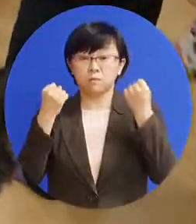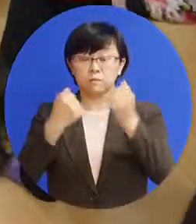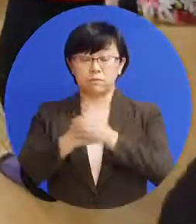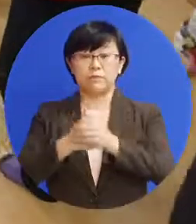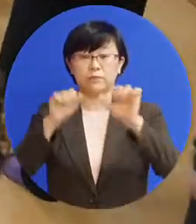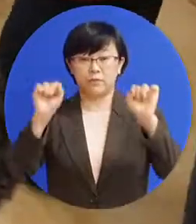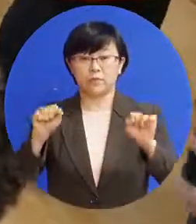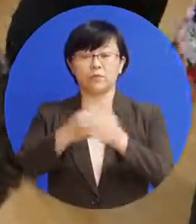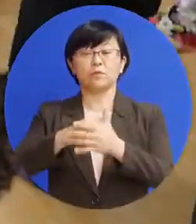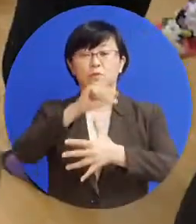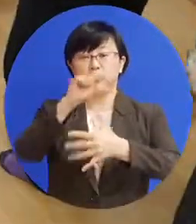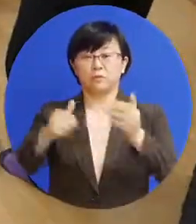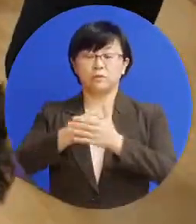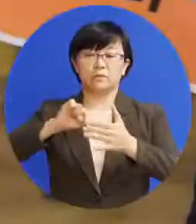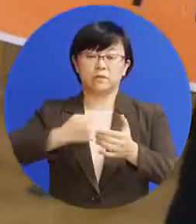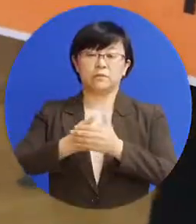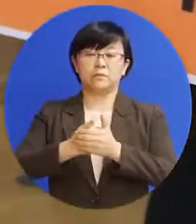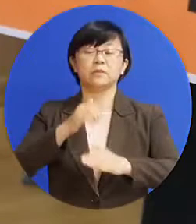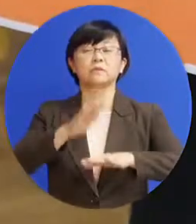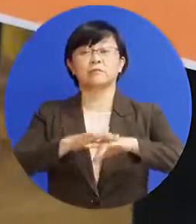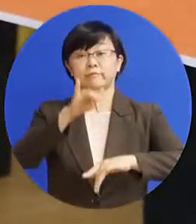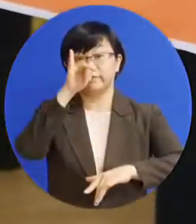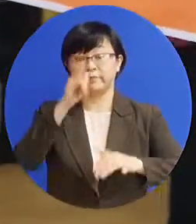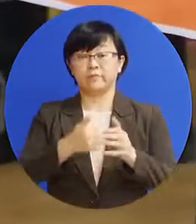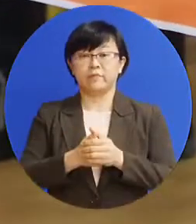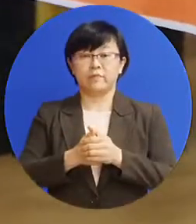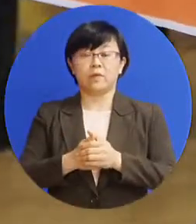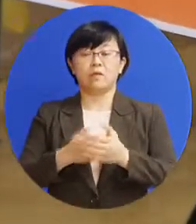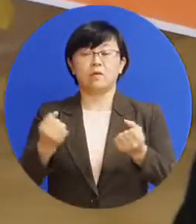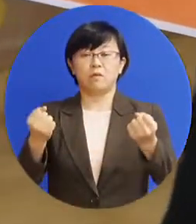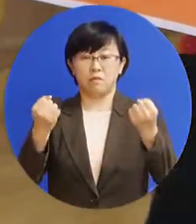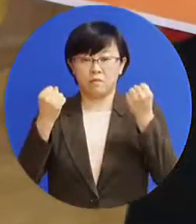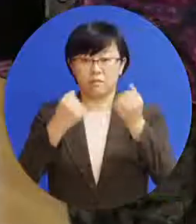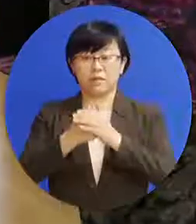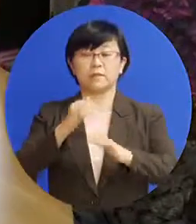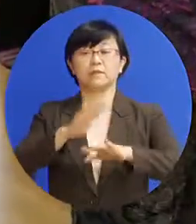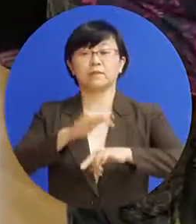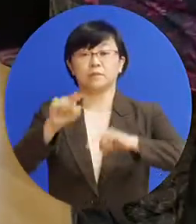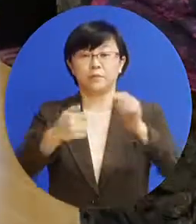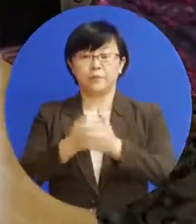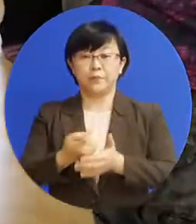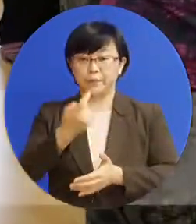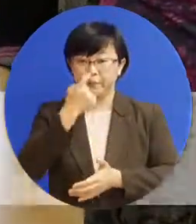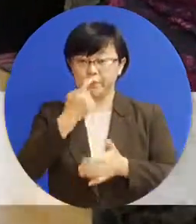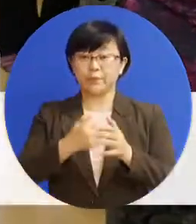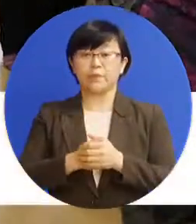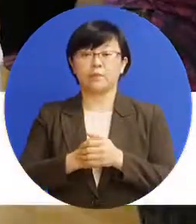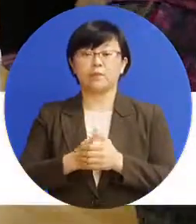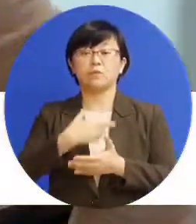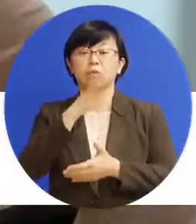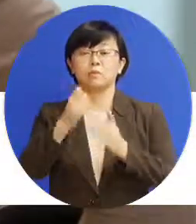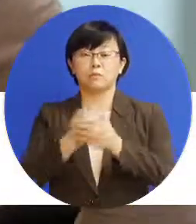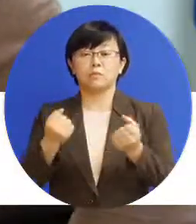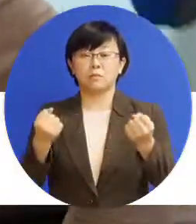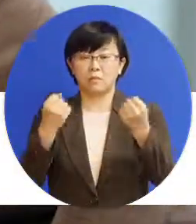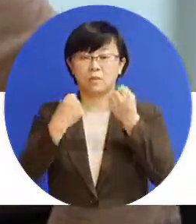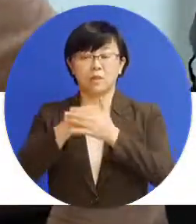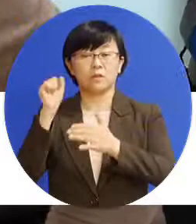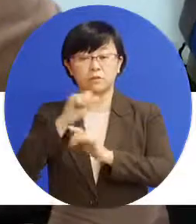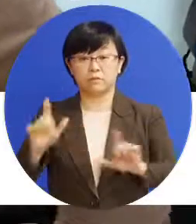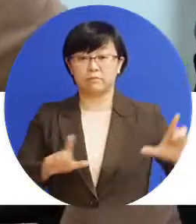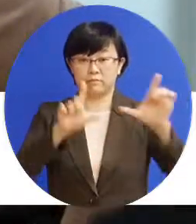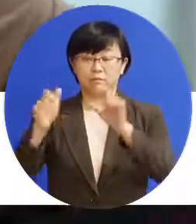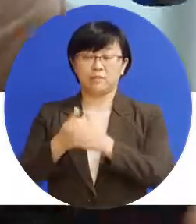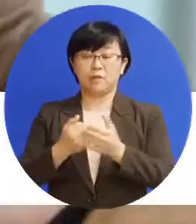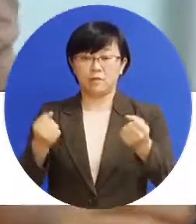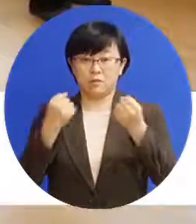건강체조교실은 프로그램을 통한 자가운동 실천율을 높여 건강생활 실천 방법을 습득하고 노인들의 건전한 여가선용과